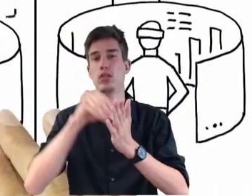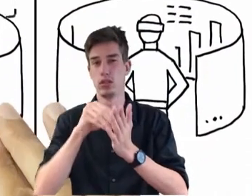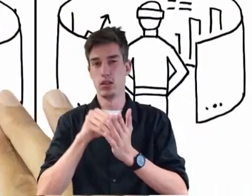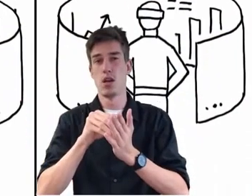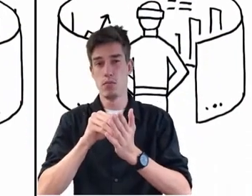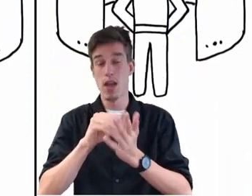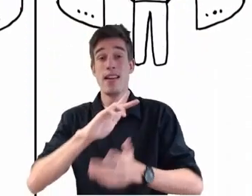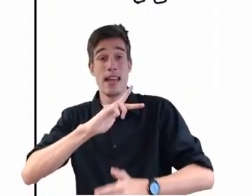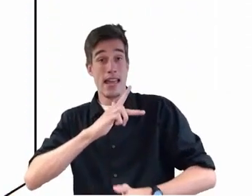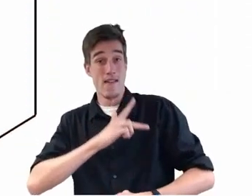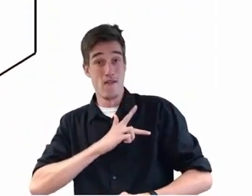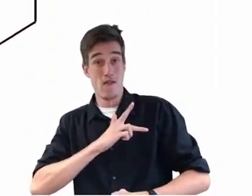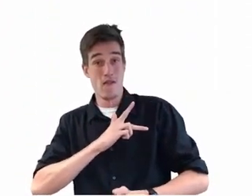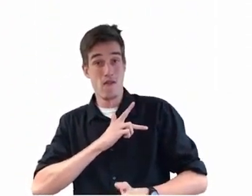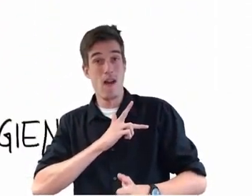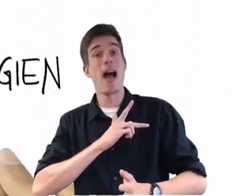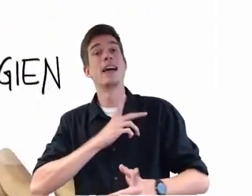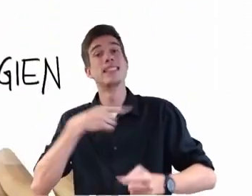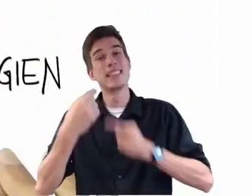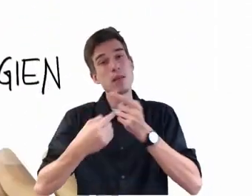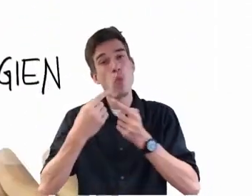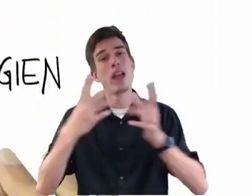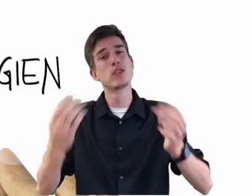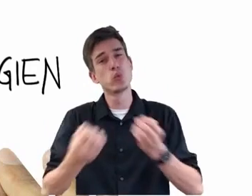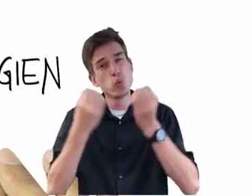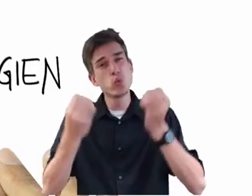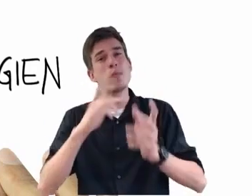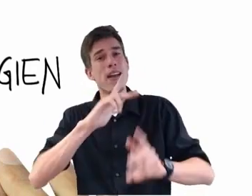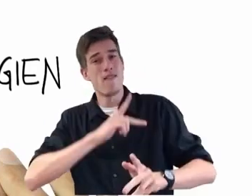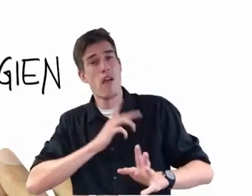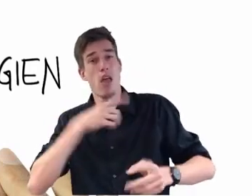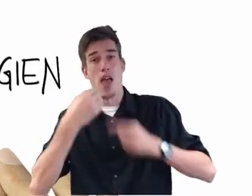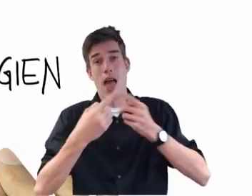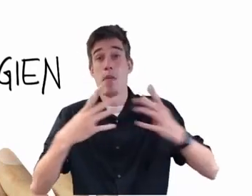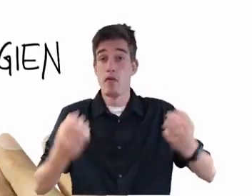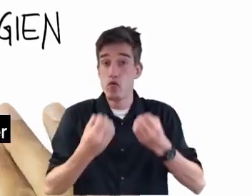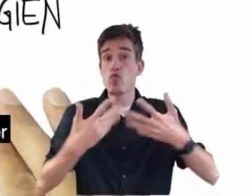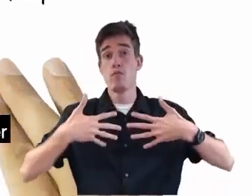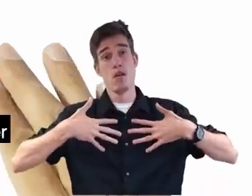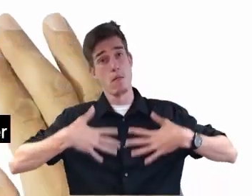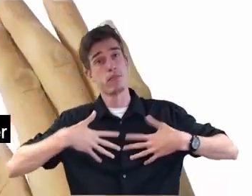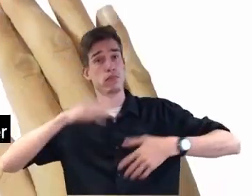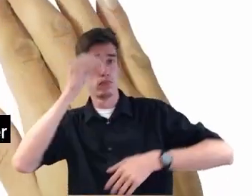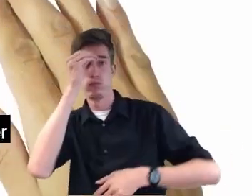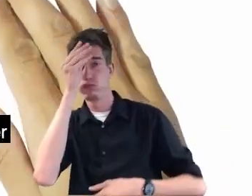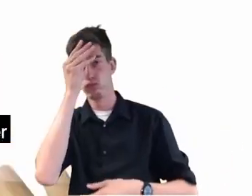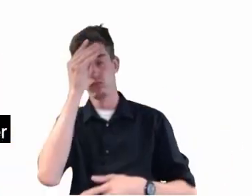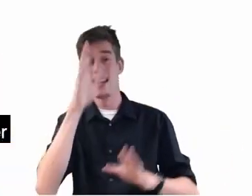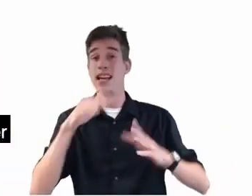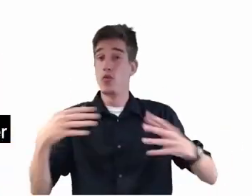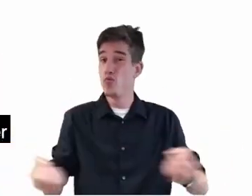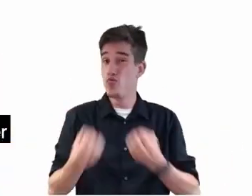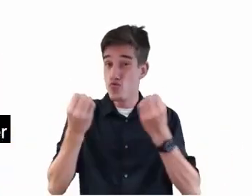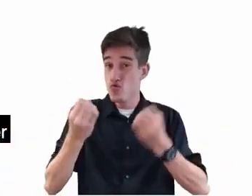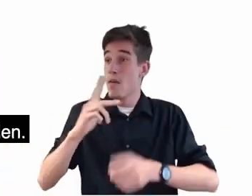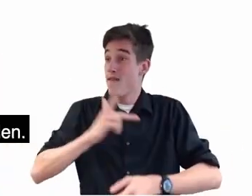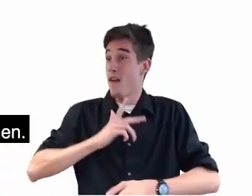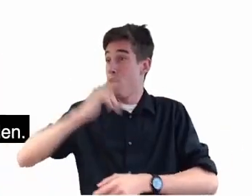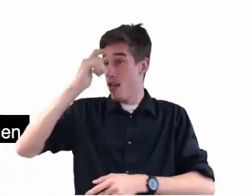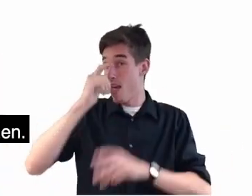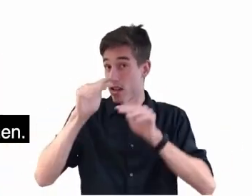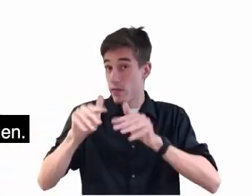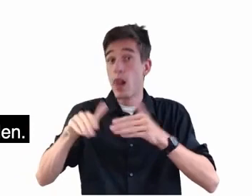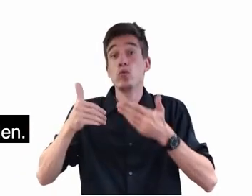üben in realitätsnahen simulationen die gemeinsamen abläufe und strategien durch das üben können sie im ernstfall schneller